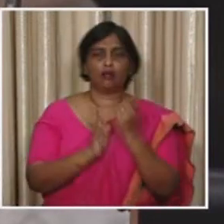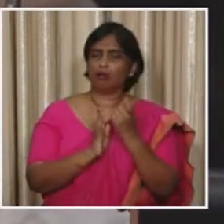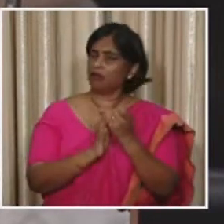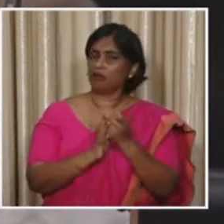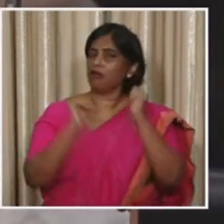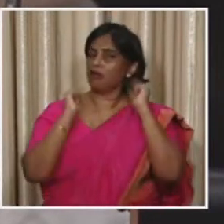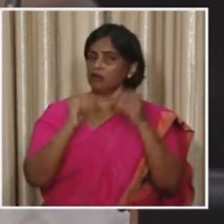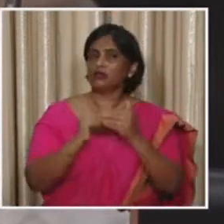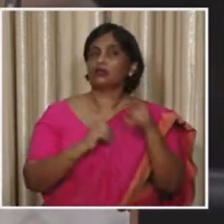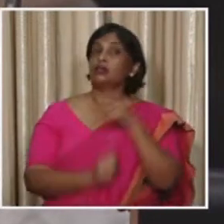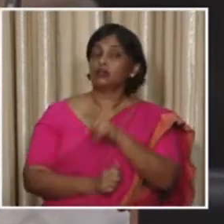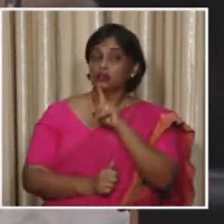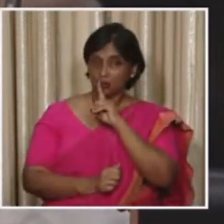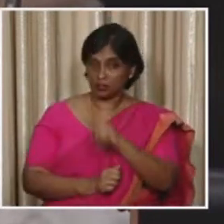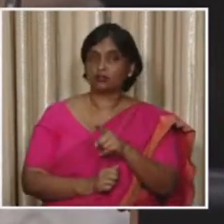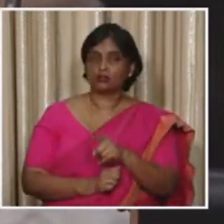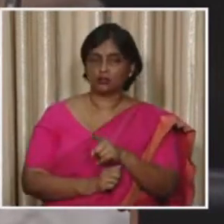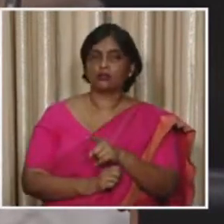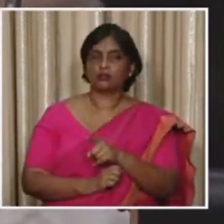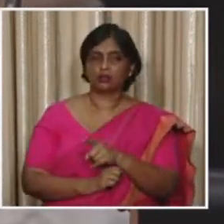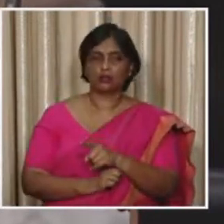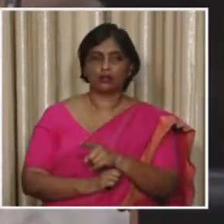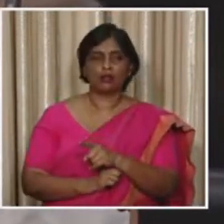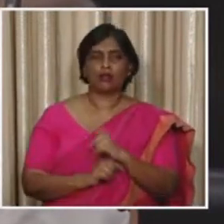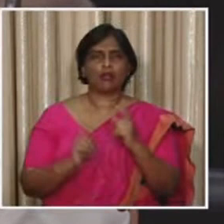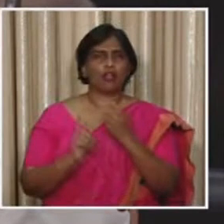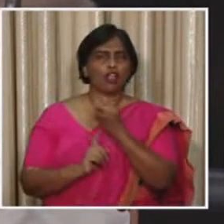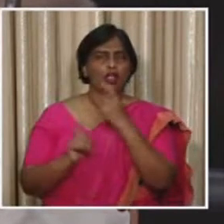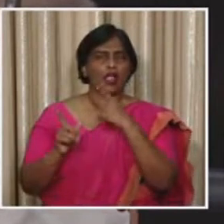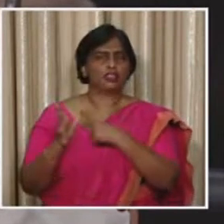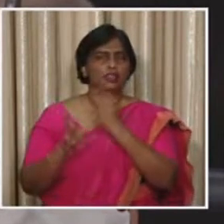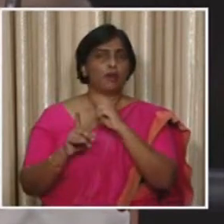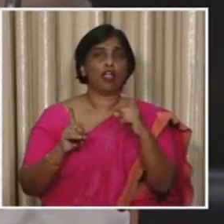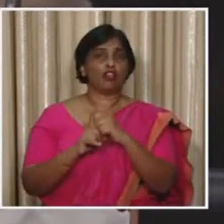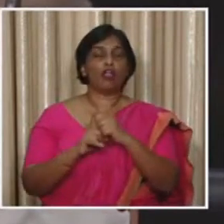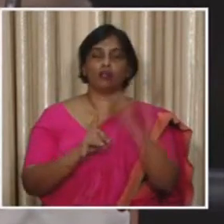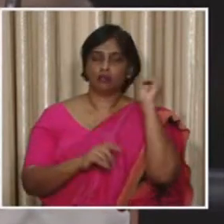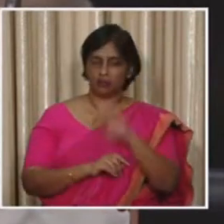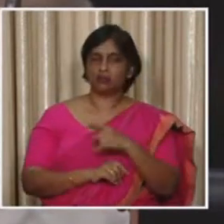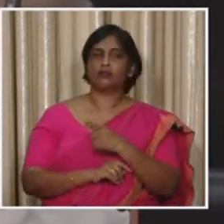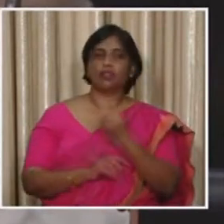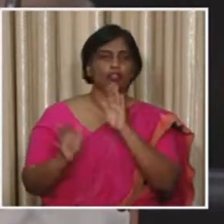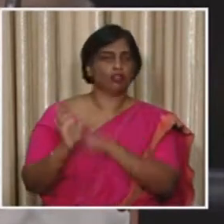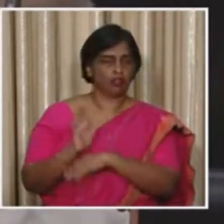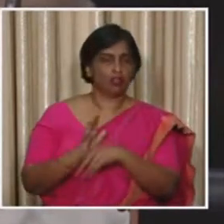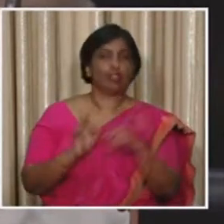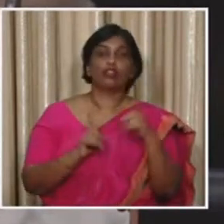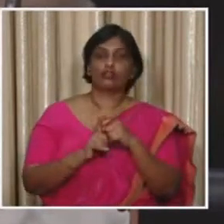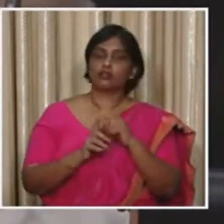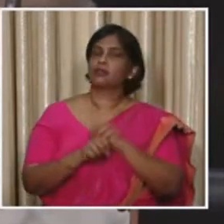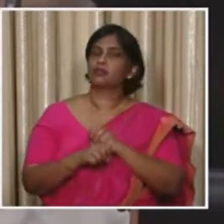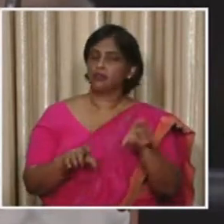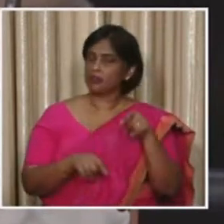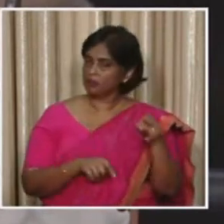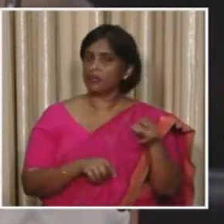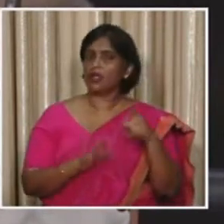හරියට ඇවිල්ලා තියෙනවා. දැන් එතුමා කියන්නේ පීසක වෙනුවට ඩොලර් එක දාන්න කියලා. ඩබල් කරන්සි දාලා ඊට පස්සේ පීසක අයින් කරලා ඩොලරයිස් කරන්න කියලා.